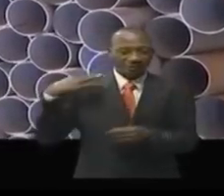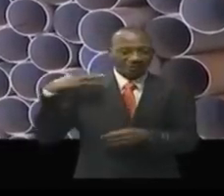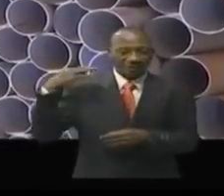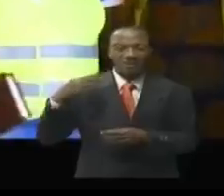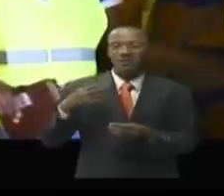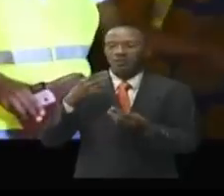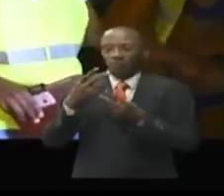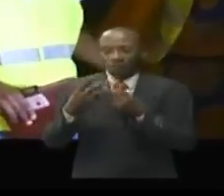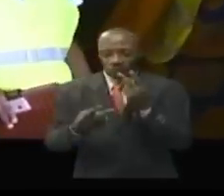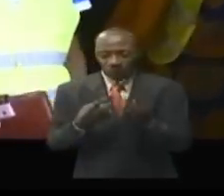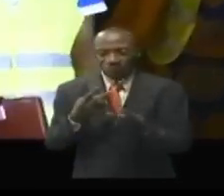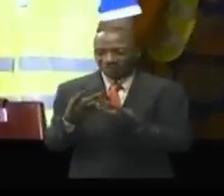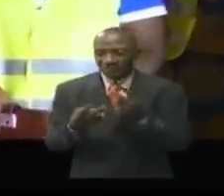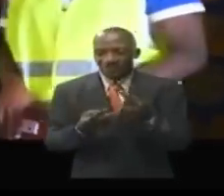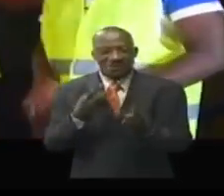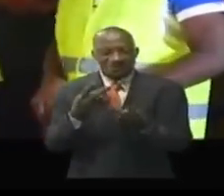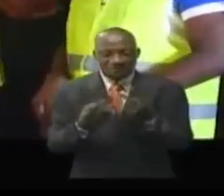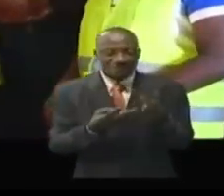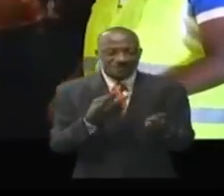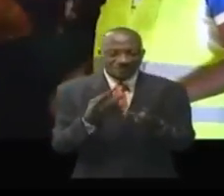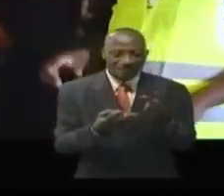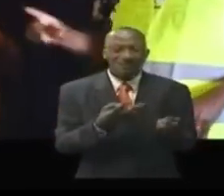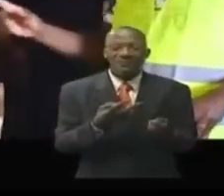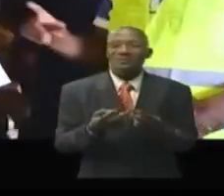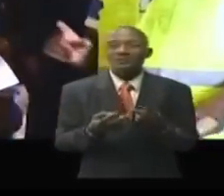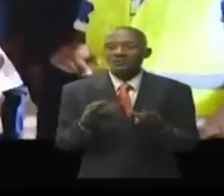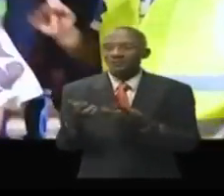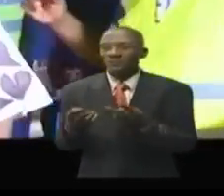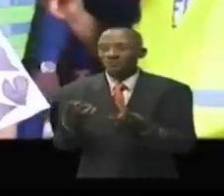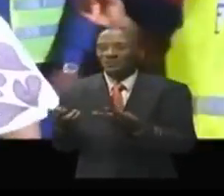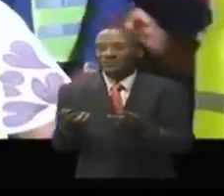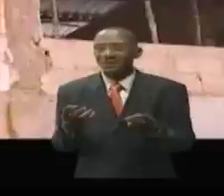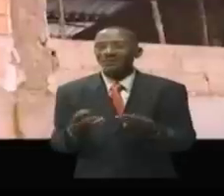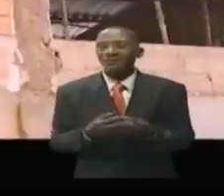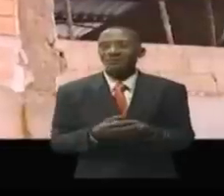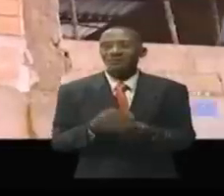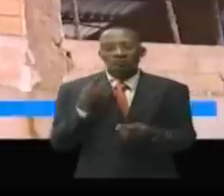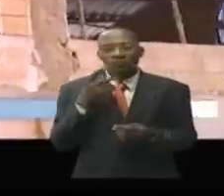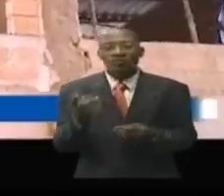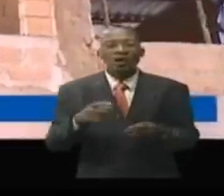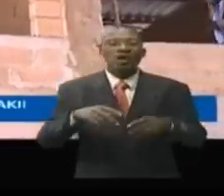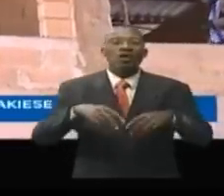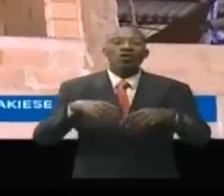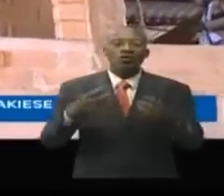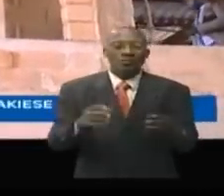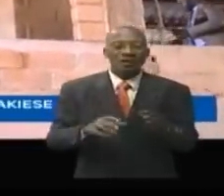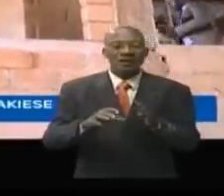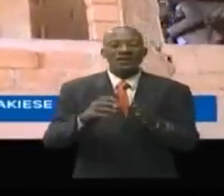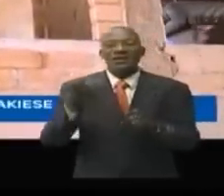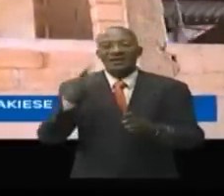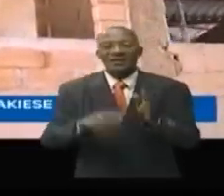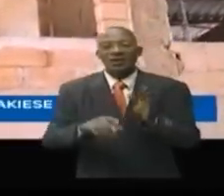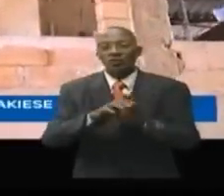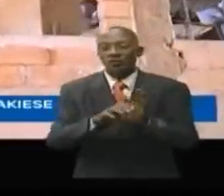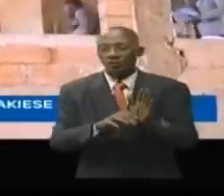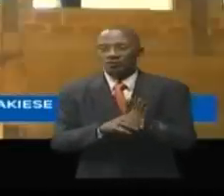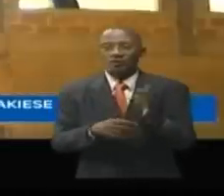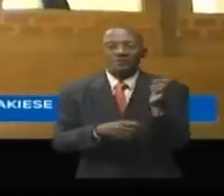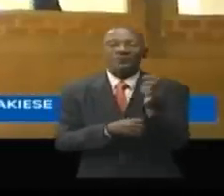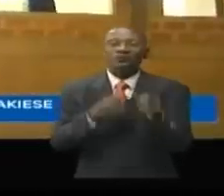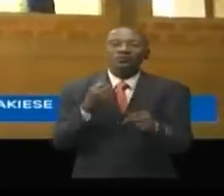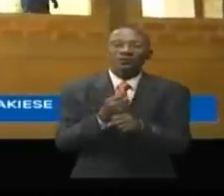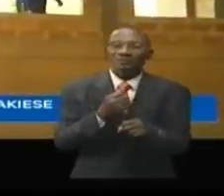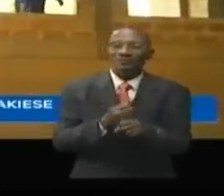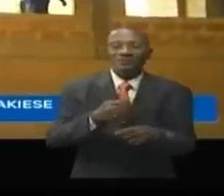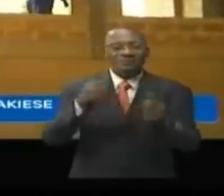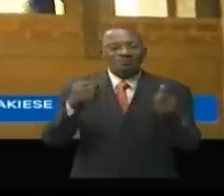Lualaba. Question de palper les réalités sur les conditions du travail, non seulement dans les structures placées sous sa tutelle,